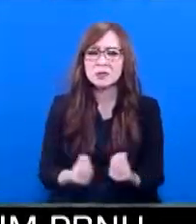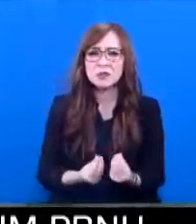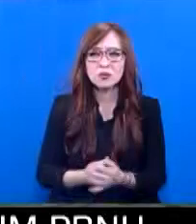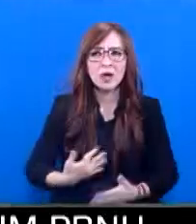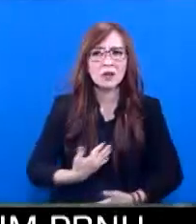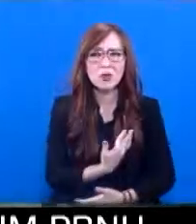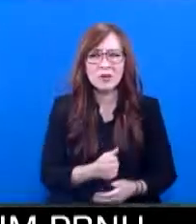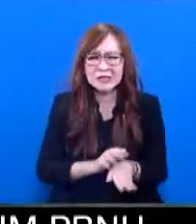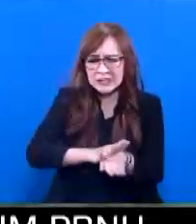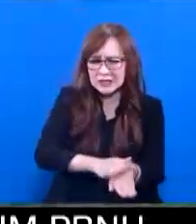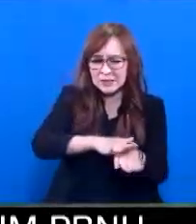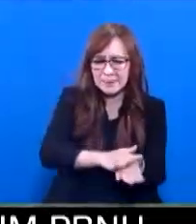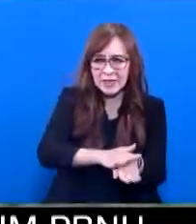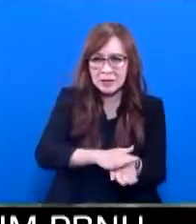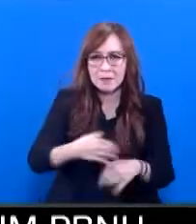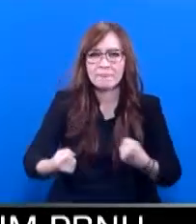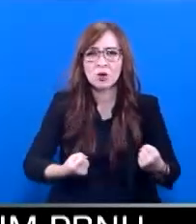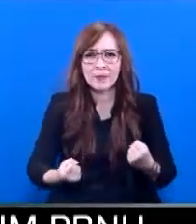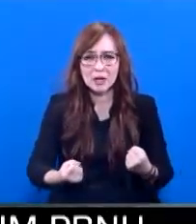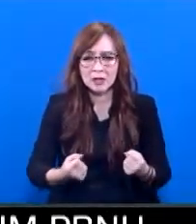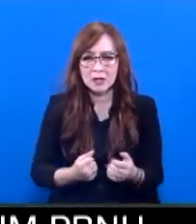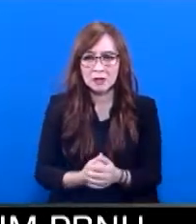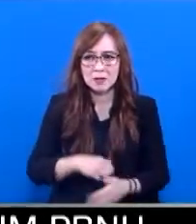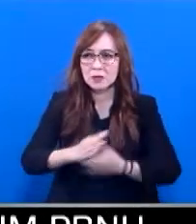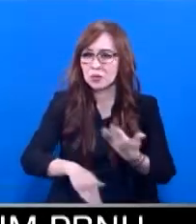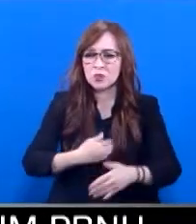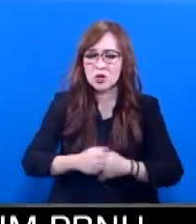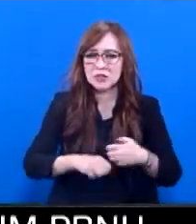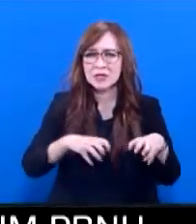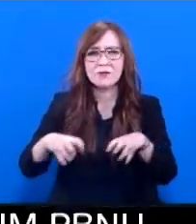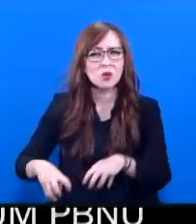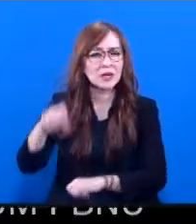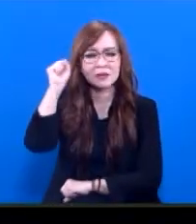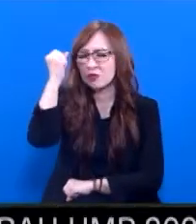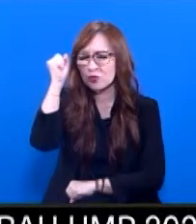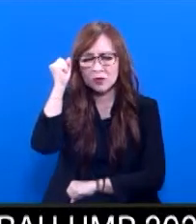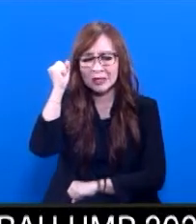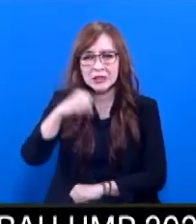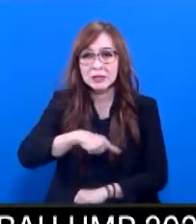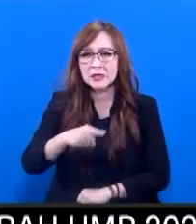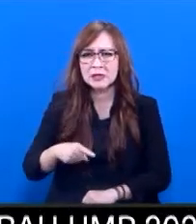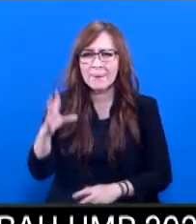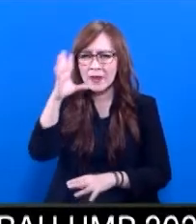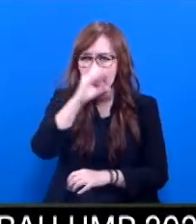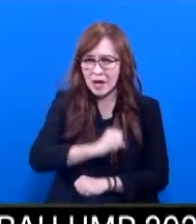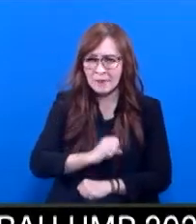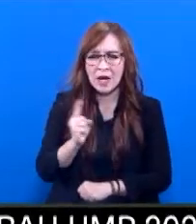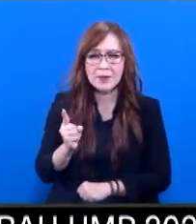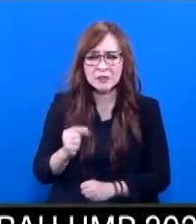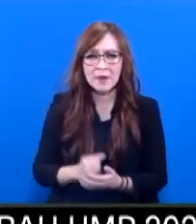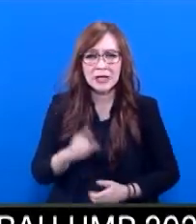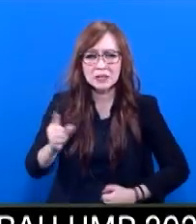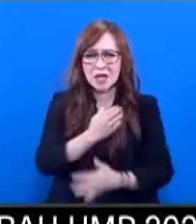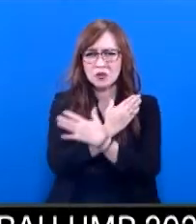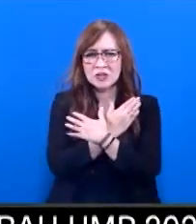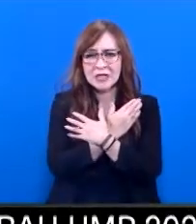terkapar dan terjepit badan kendaraan yang ringsek. Proses evakuasi berjalan dramatis dan berlangsung hingga Kamis malam lantaran satu jasad korban terjepit